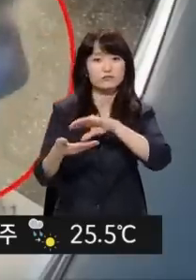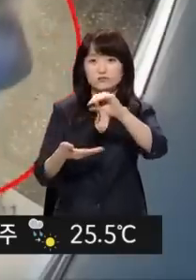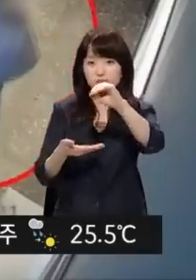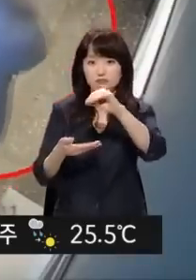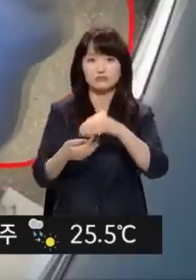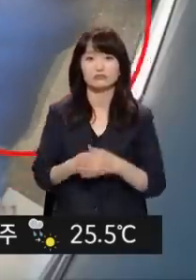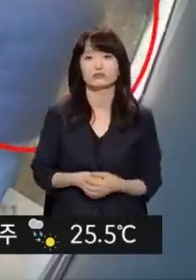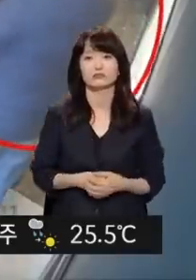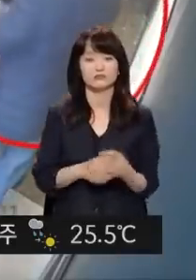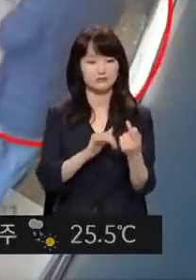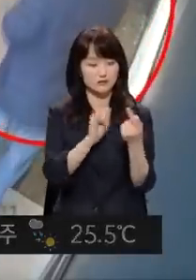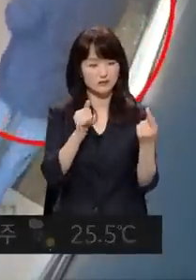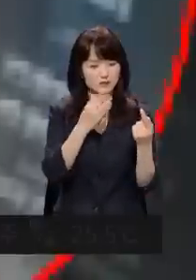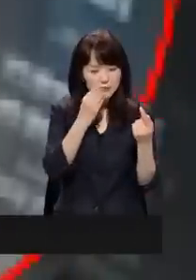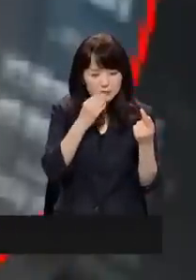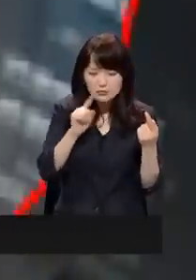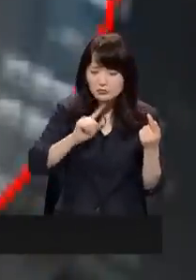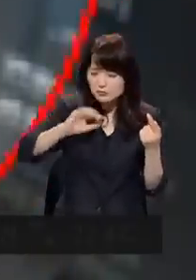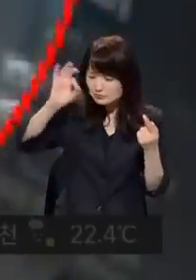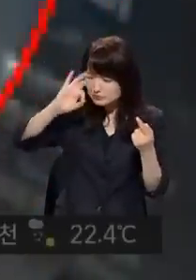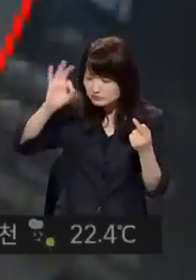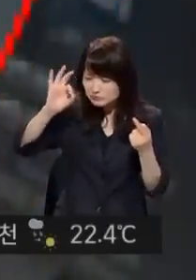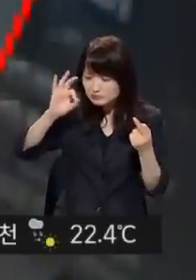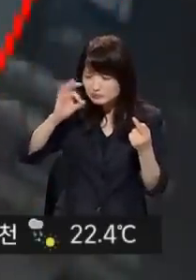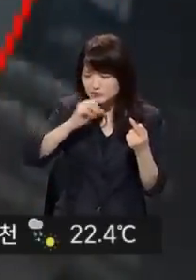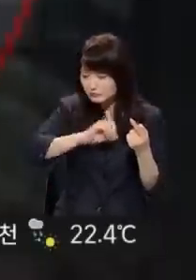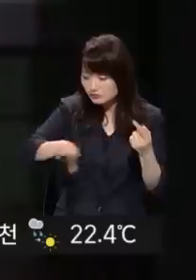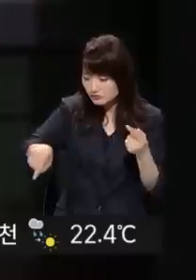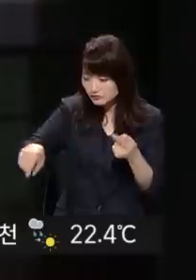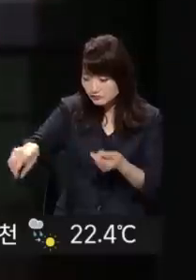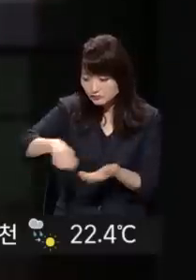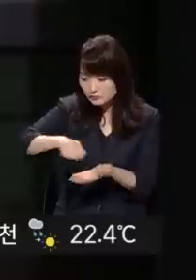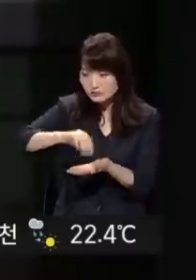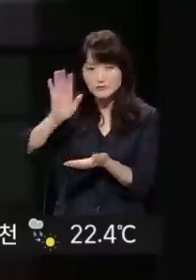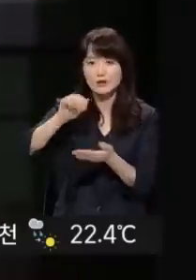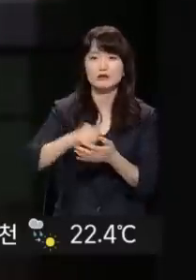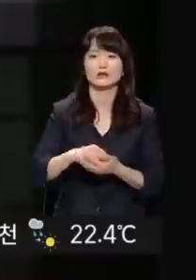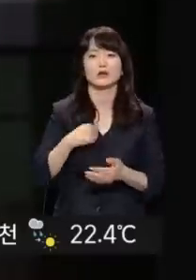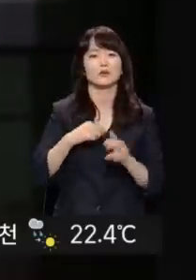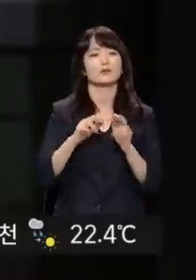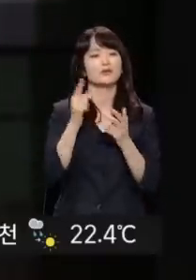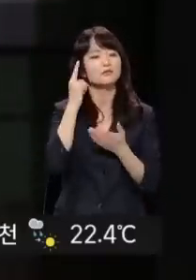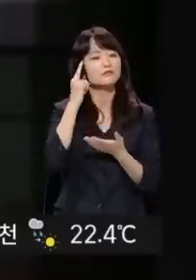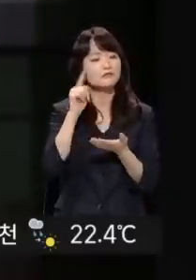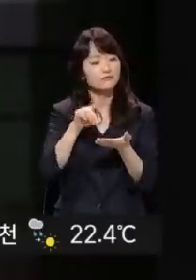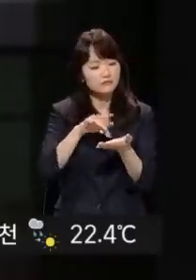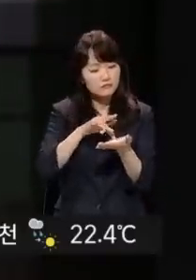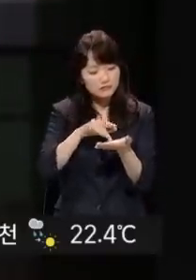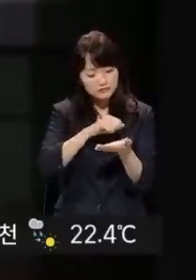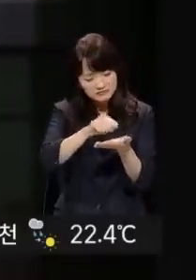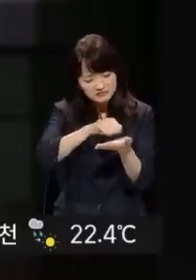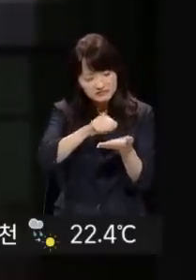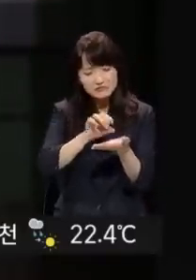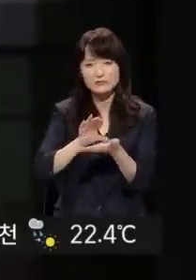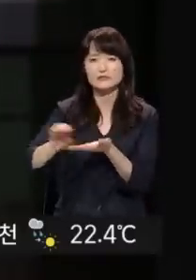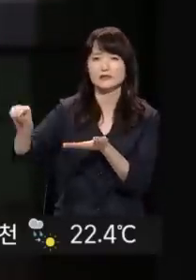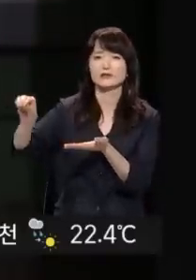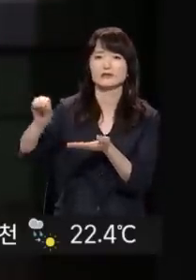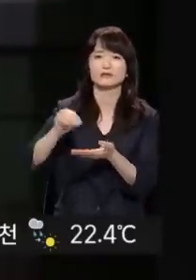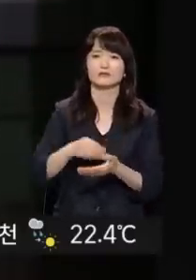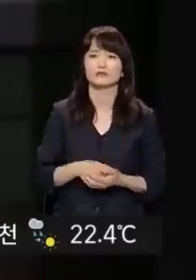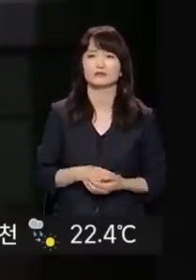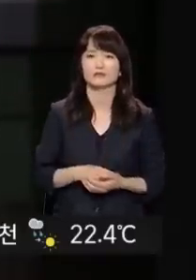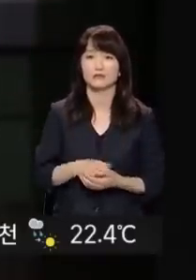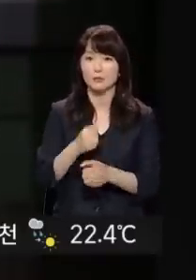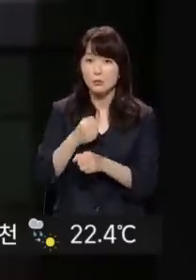일행 한 명이 휴지를 막 찾길 종류를 닦나보다 했는데 본인 휴대전화만 받고 그냥 같이 나갔다고 당시 상황을 설명했습니다